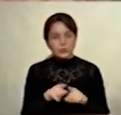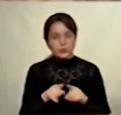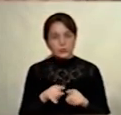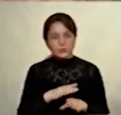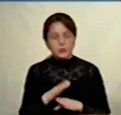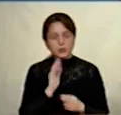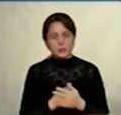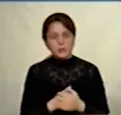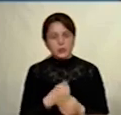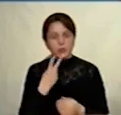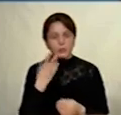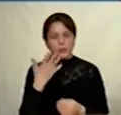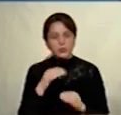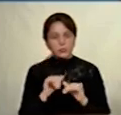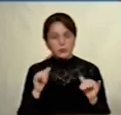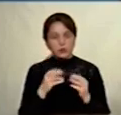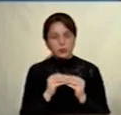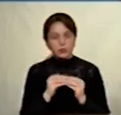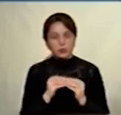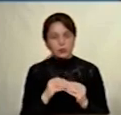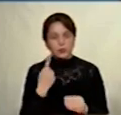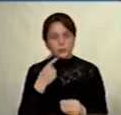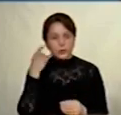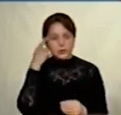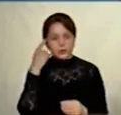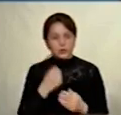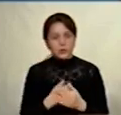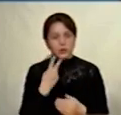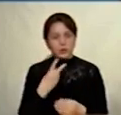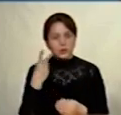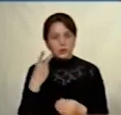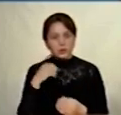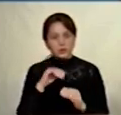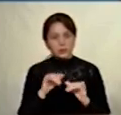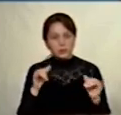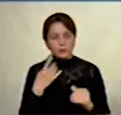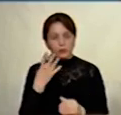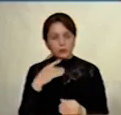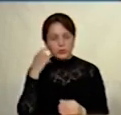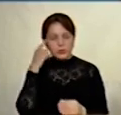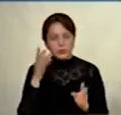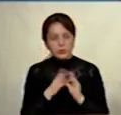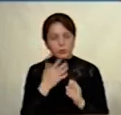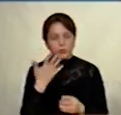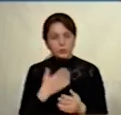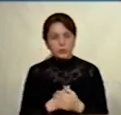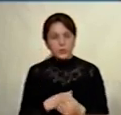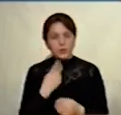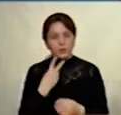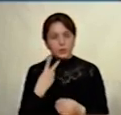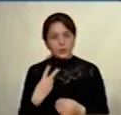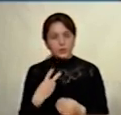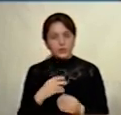bajaramiz. 2 ni 5 ga ko'paytirsak 10 bir dilda, 2 ni 2 ga ko'paytirsak 4 dildagi bilan 5, 2 ni 2